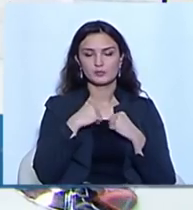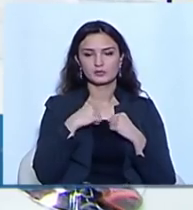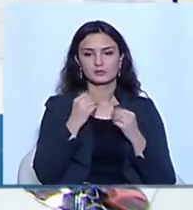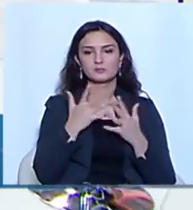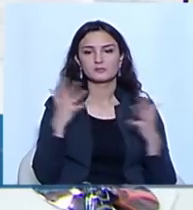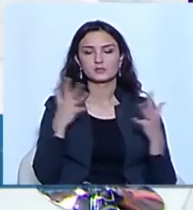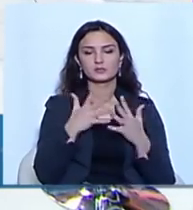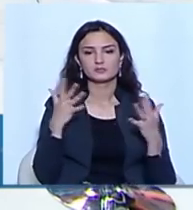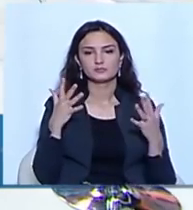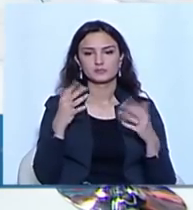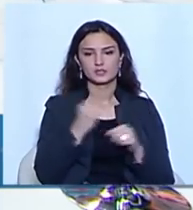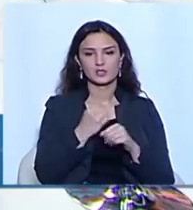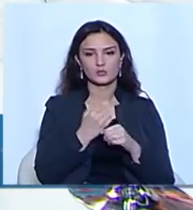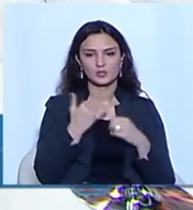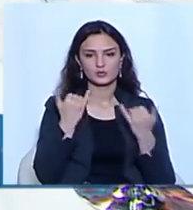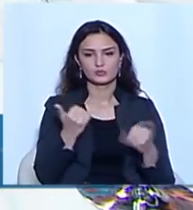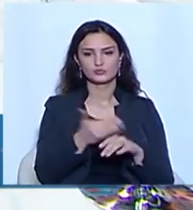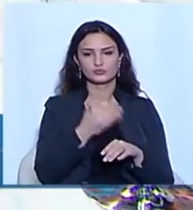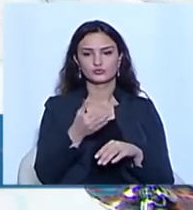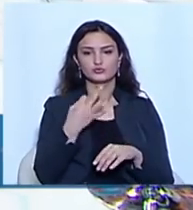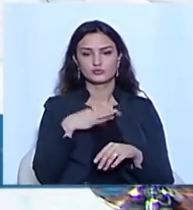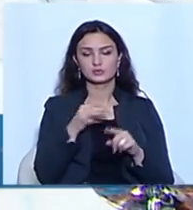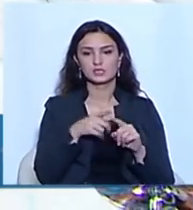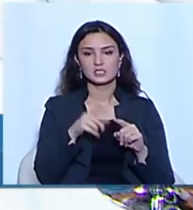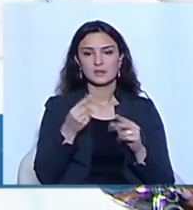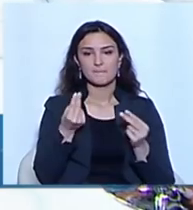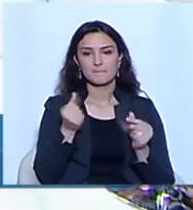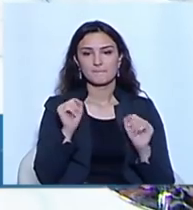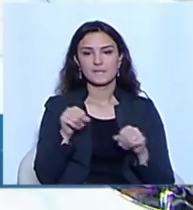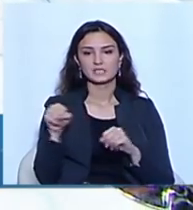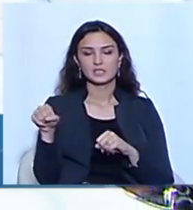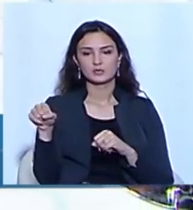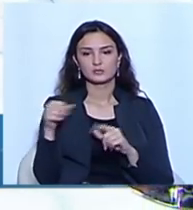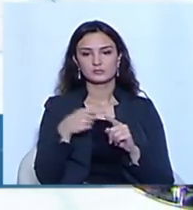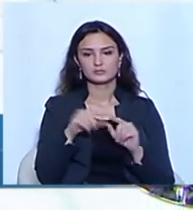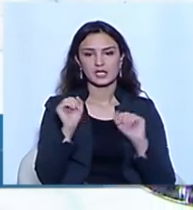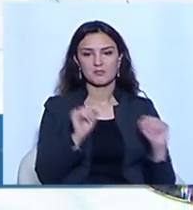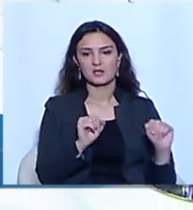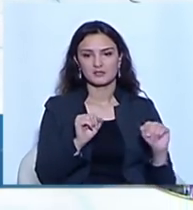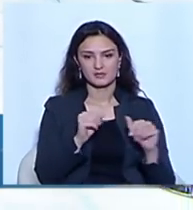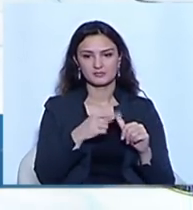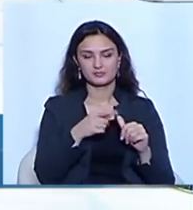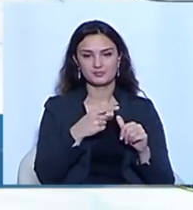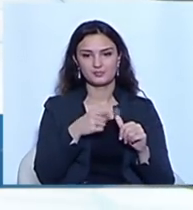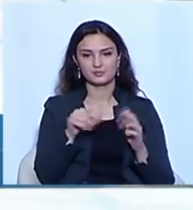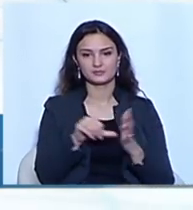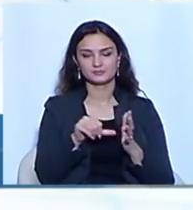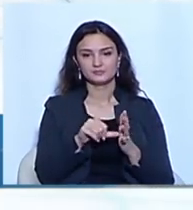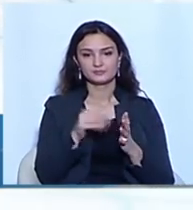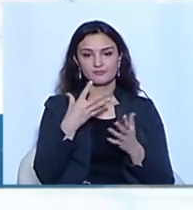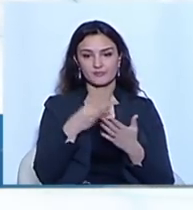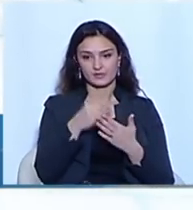შეიძლება მეტი გაუკეთონ თავის შვილს და ეს მატერიალურ ეკვივალენტებში გადადის და მთელი